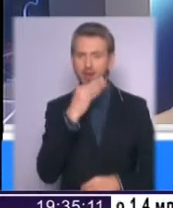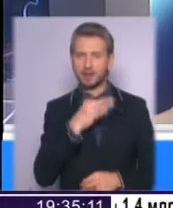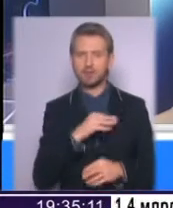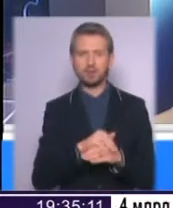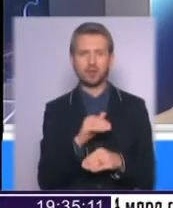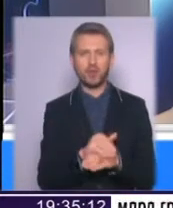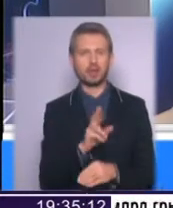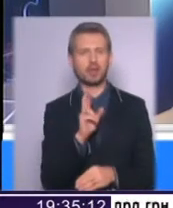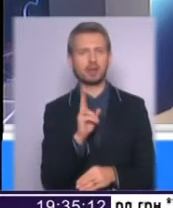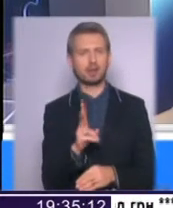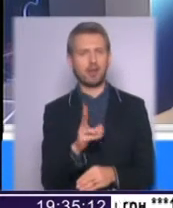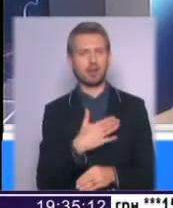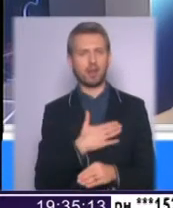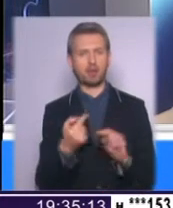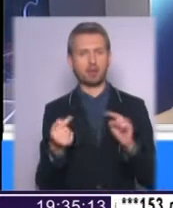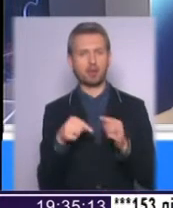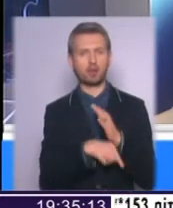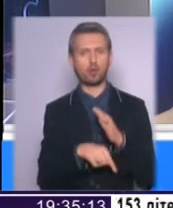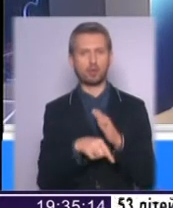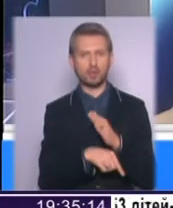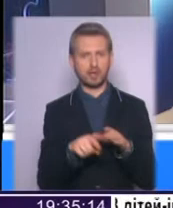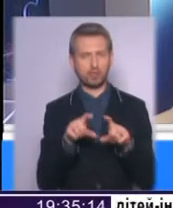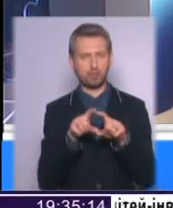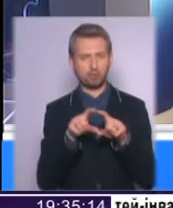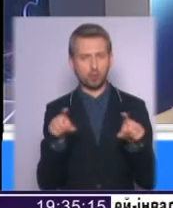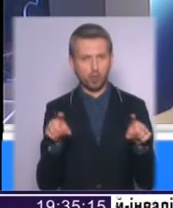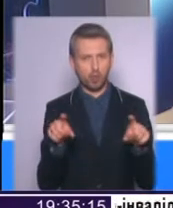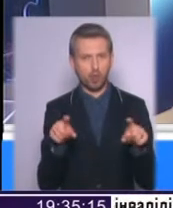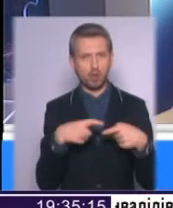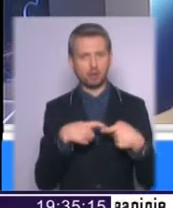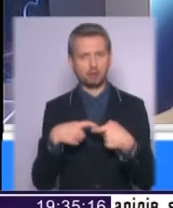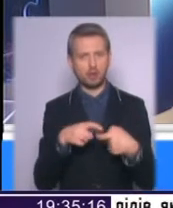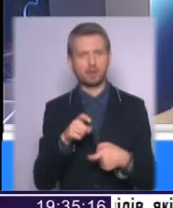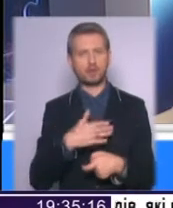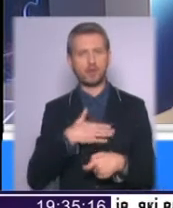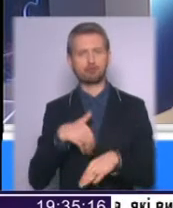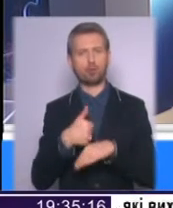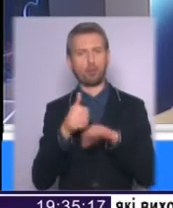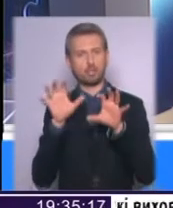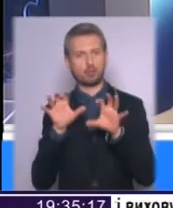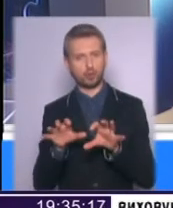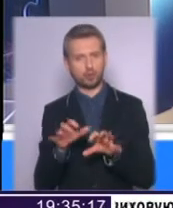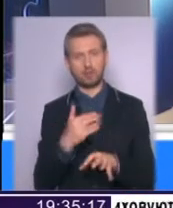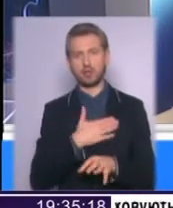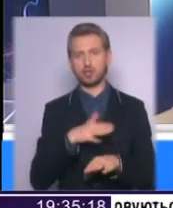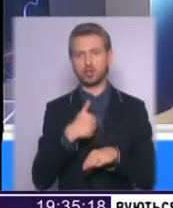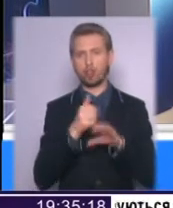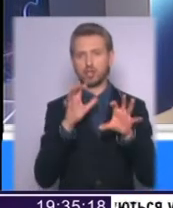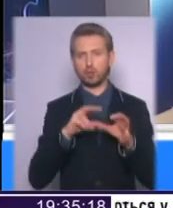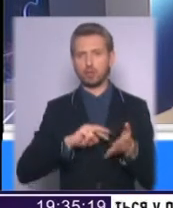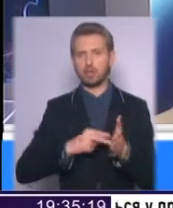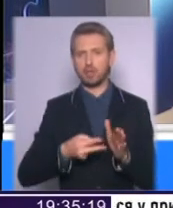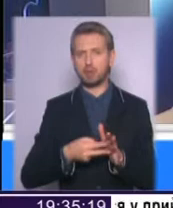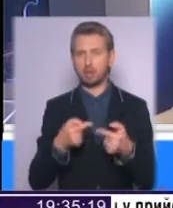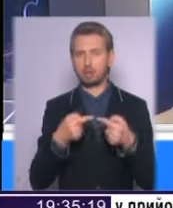як наш антикорупційний бюро кореспондується з нашою Конституцією? В нашій Конституції передбачено